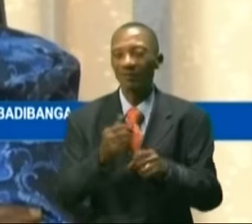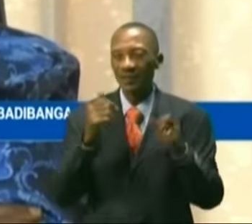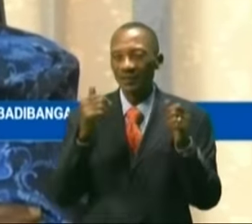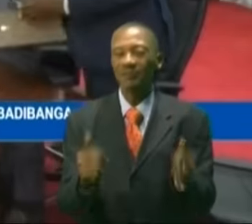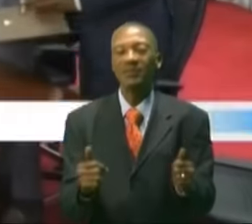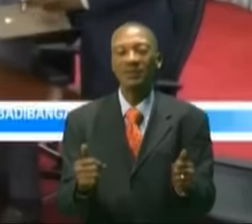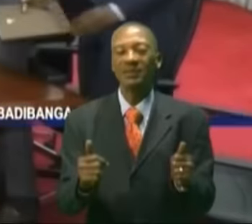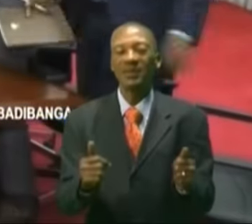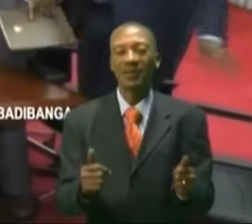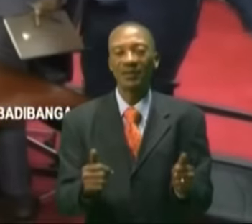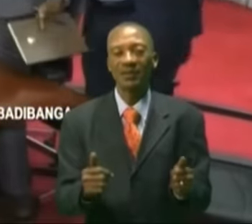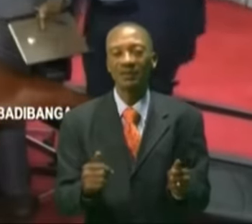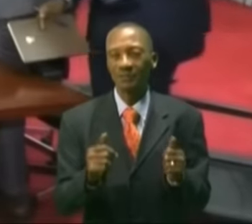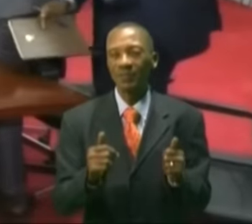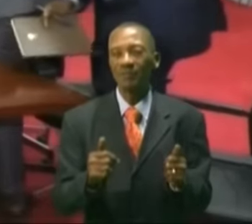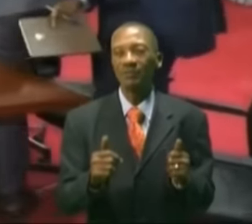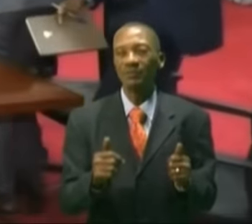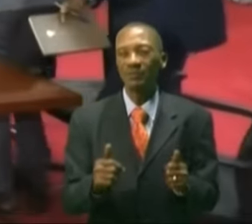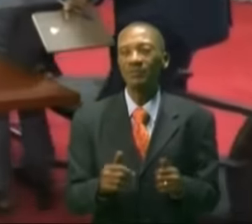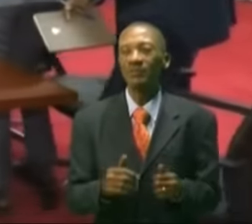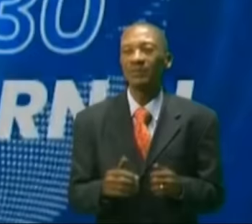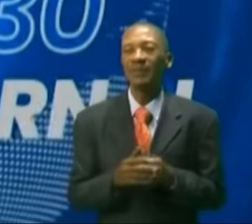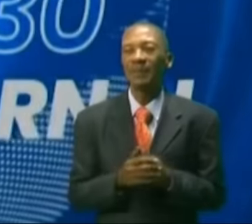communautés et stimuler le progrès.